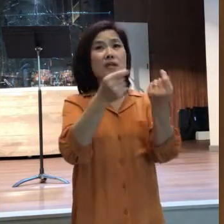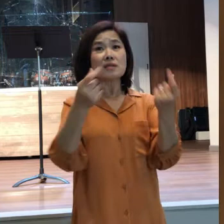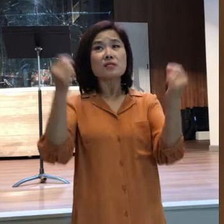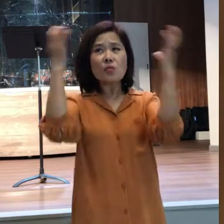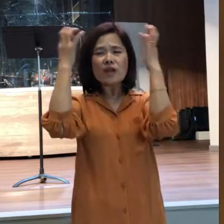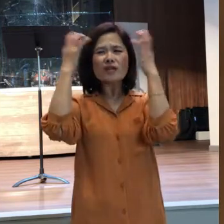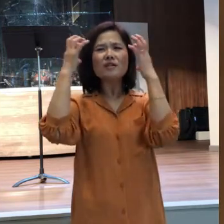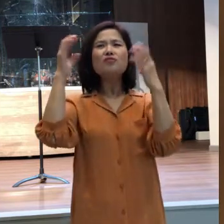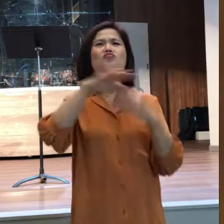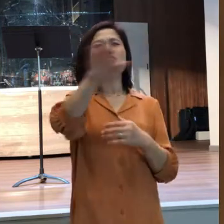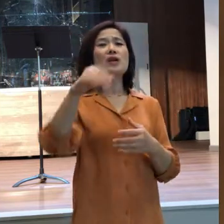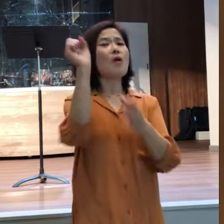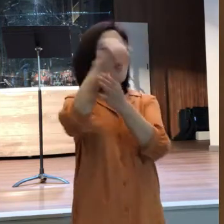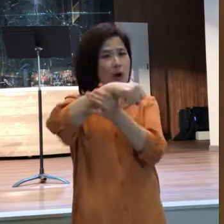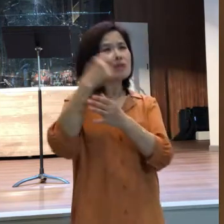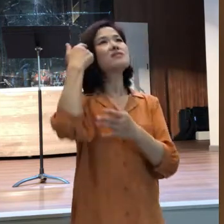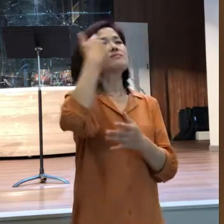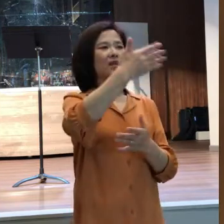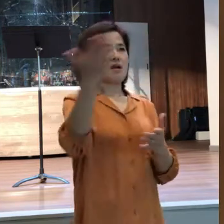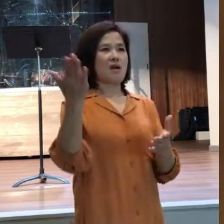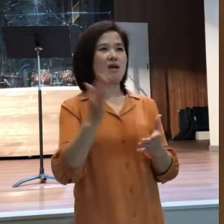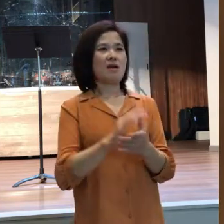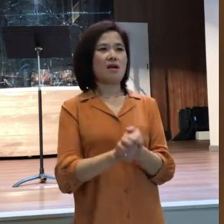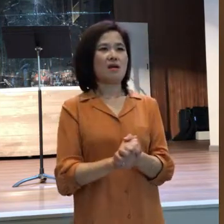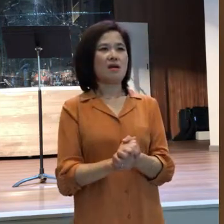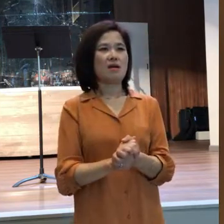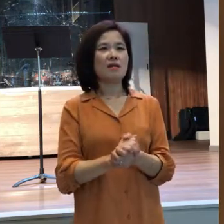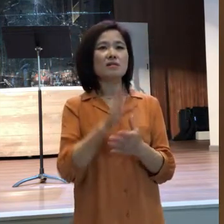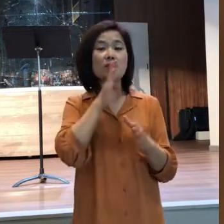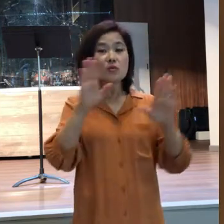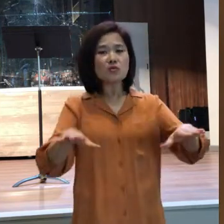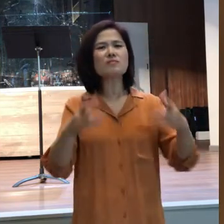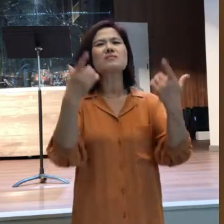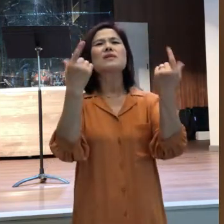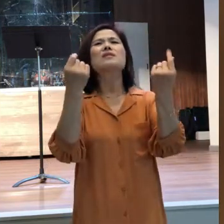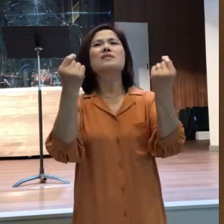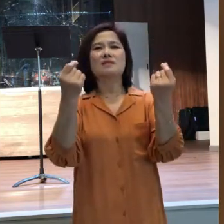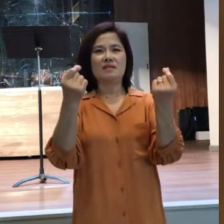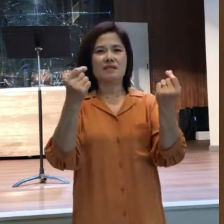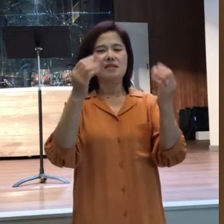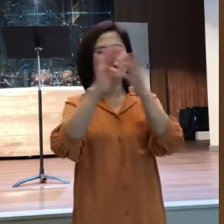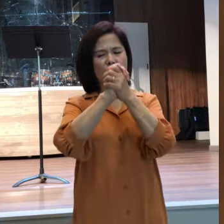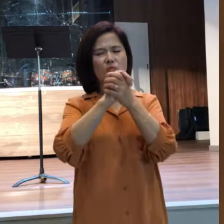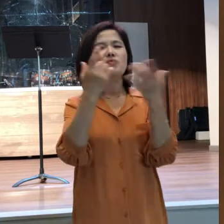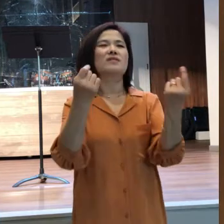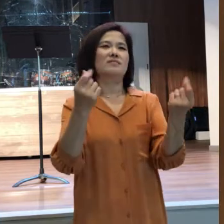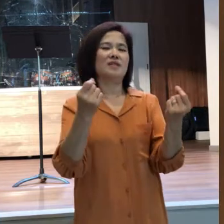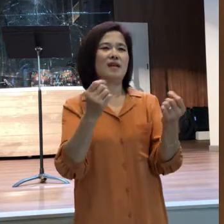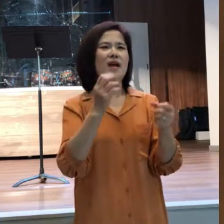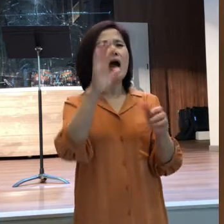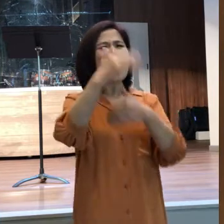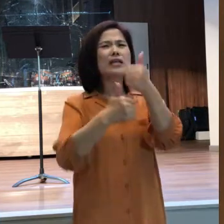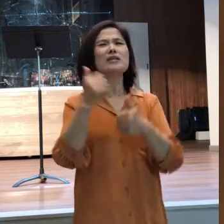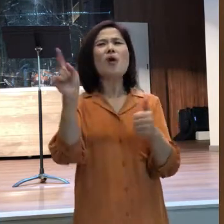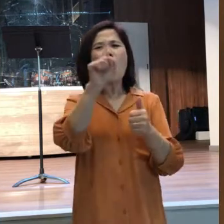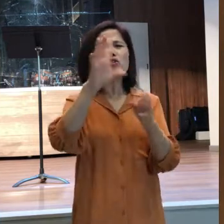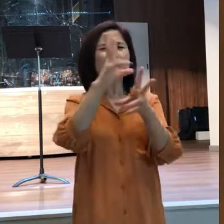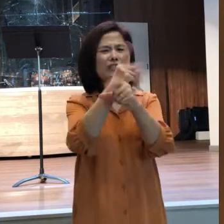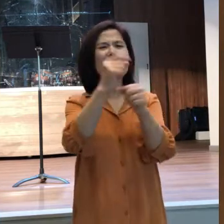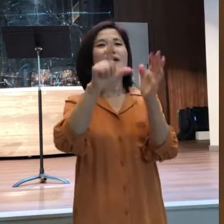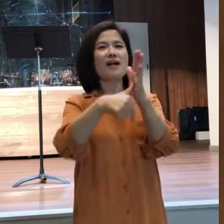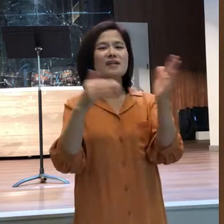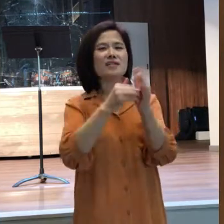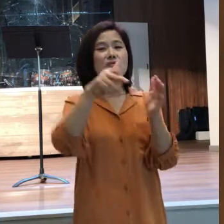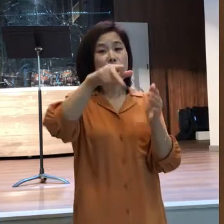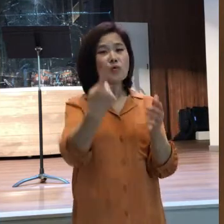고난을 우리에게 허락하셨습니까? 요사이 우리가 드리는 기도가 이 기도 아니에요? 하나님 도대체